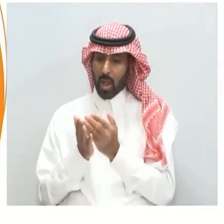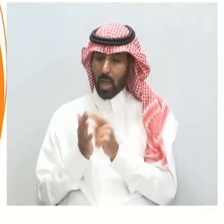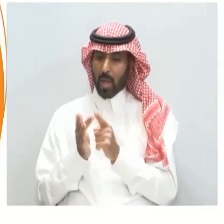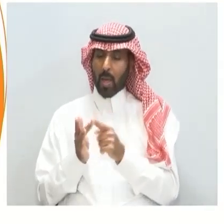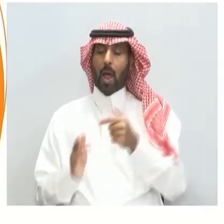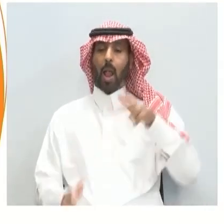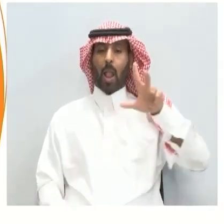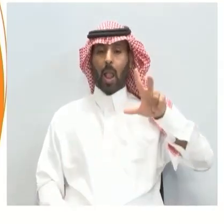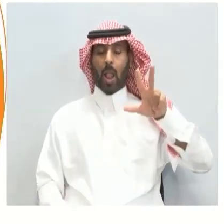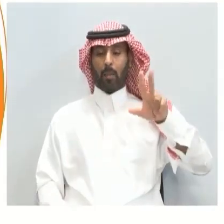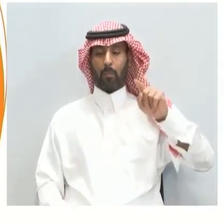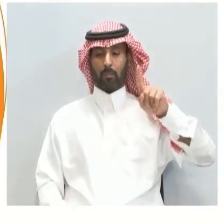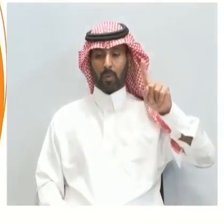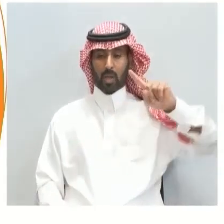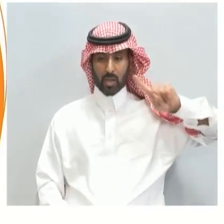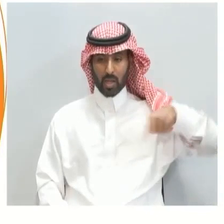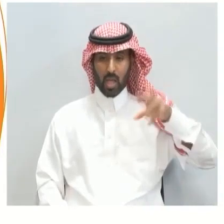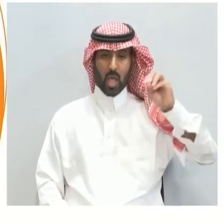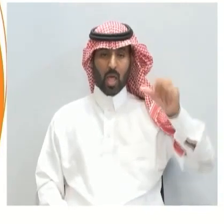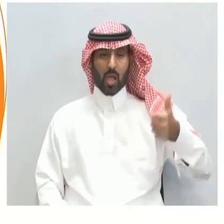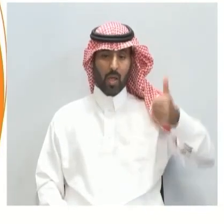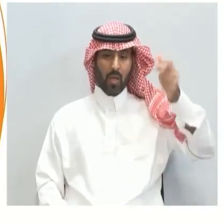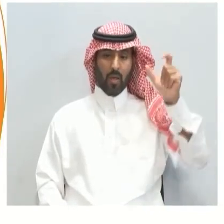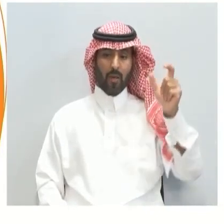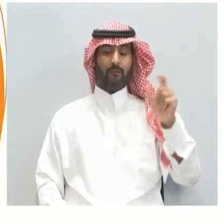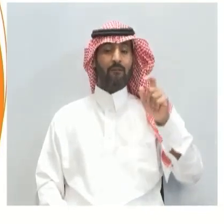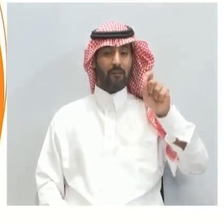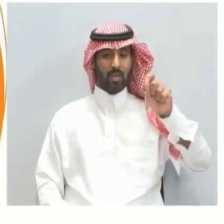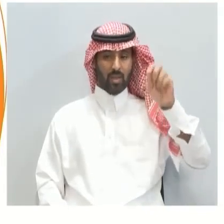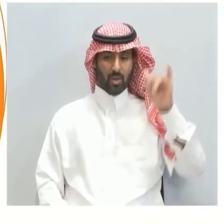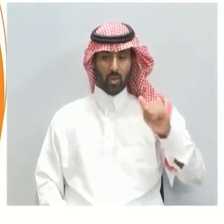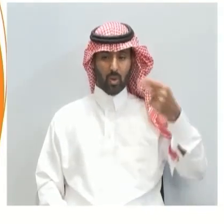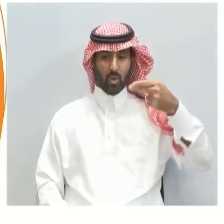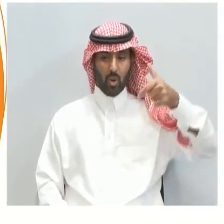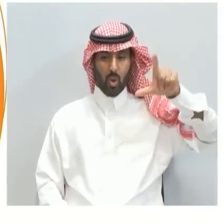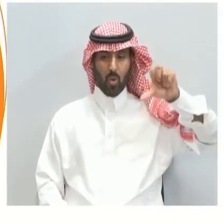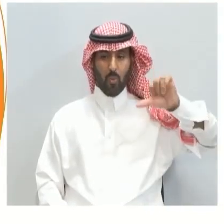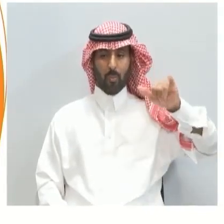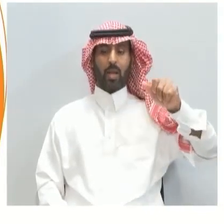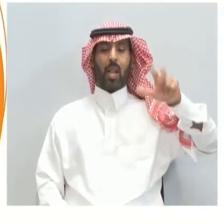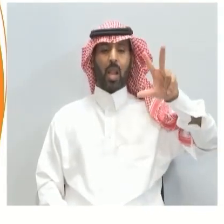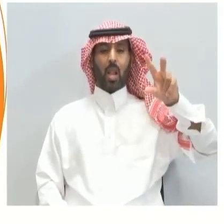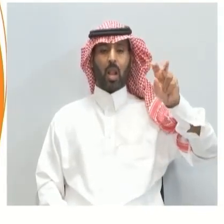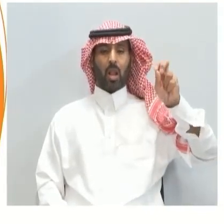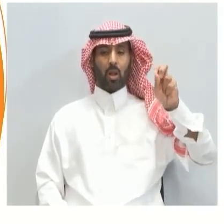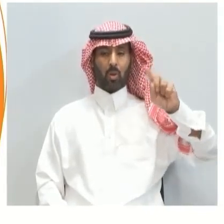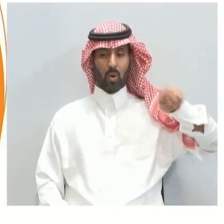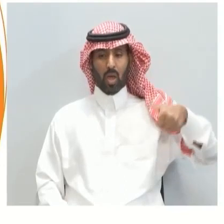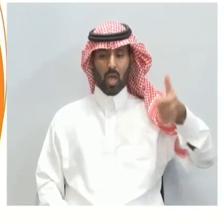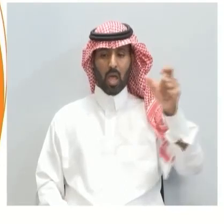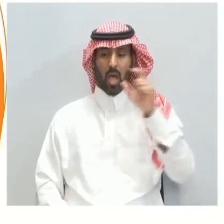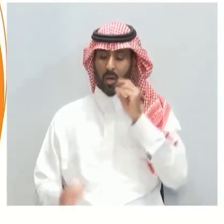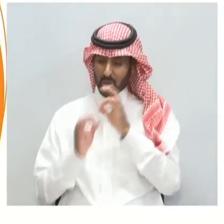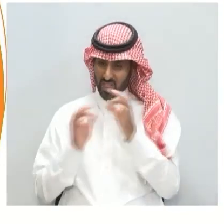البرهان في علوم القران وهذا الكتاب يعتبر اول من الف كتابا